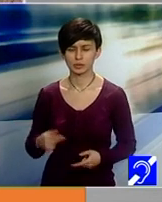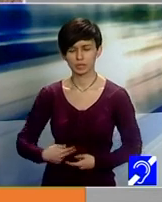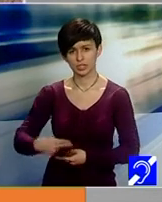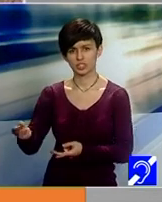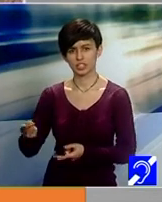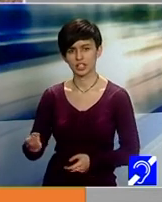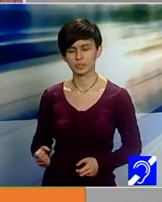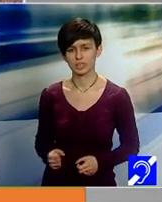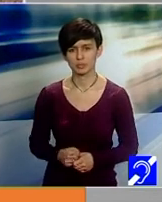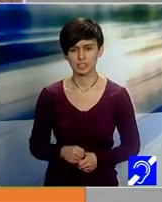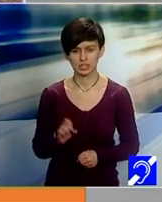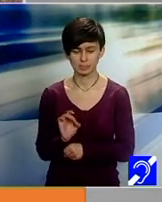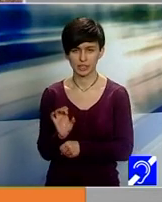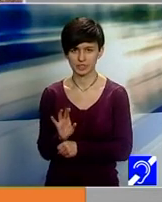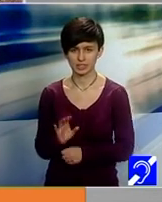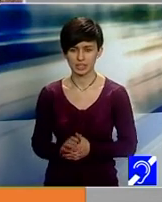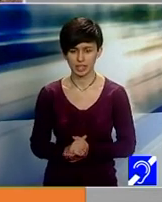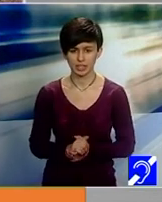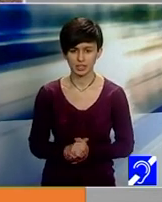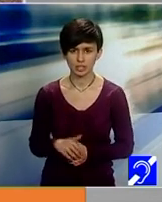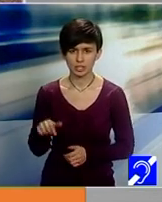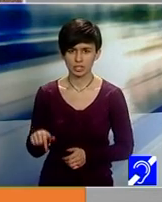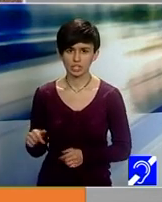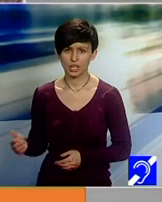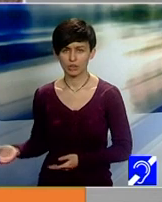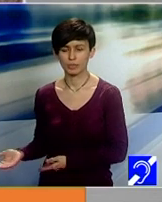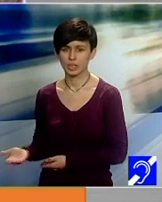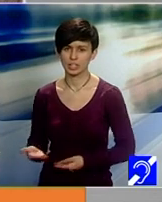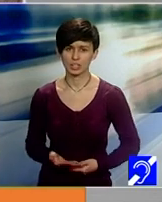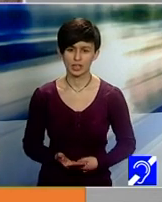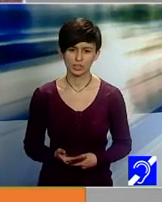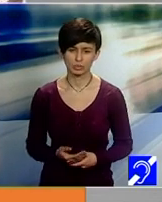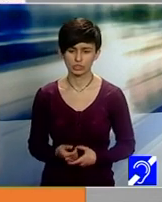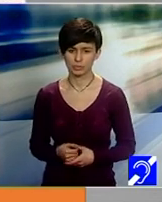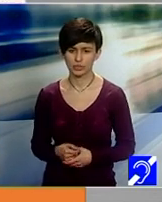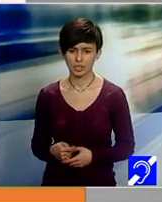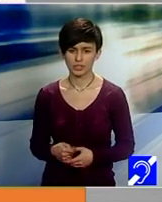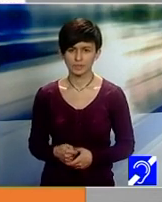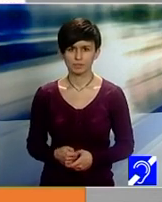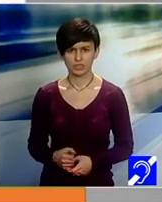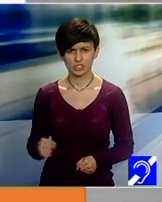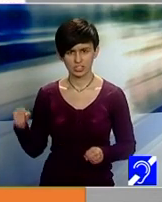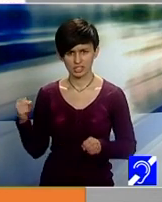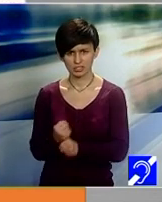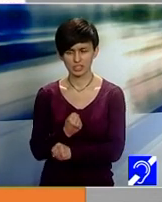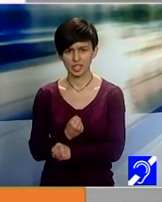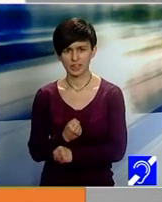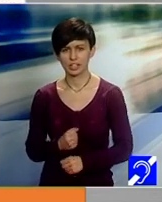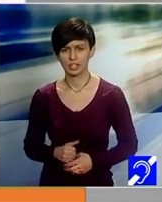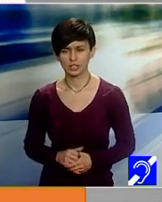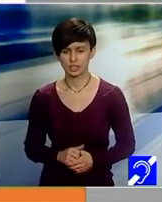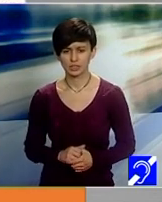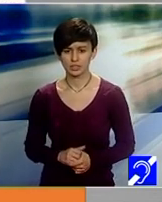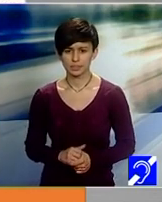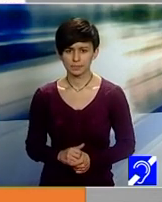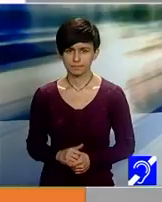și acum noi aducem de afară din acelea tari care ne spargem cap. Din păcate, dar dumneavoastră nu